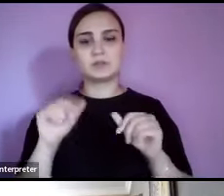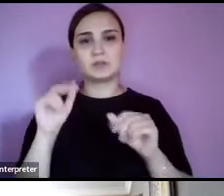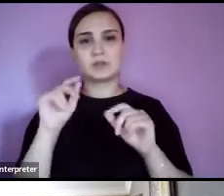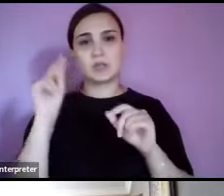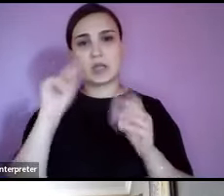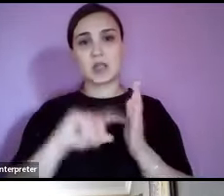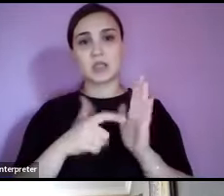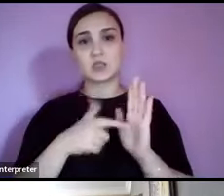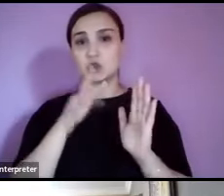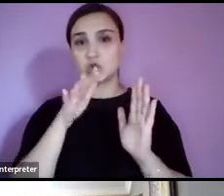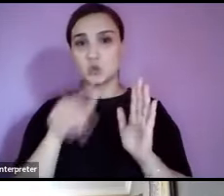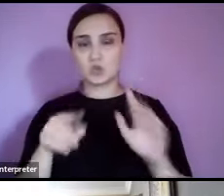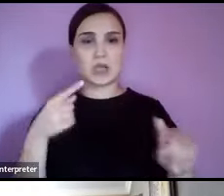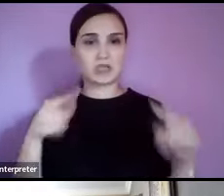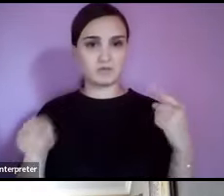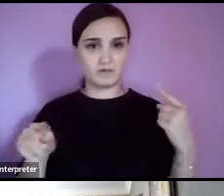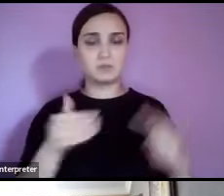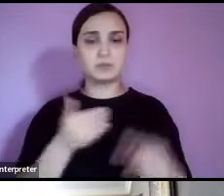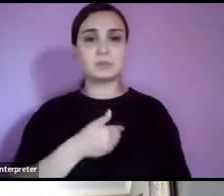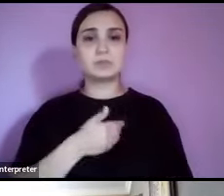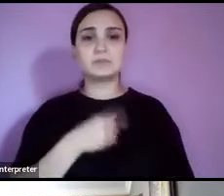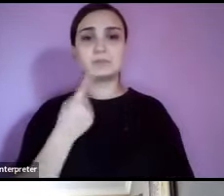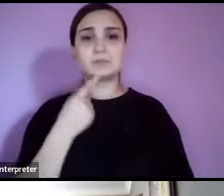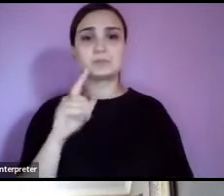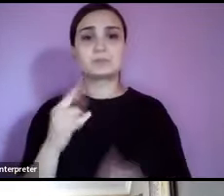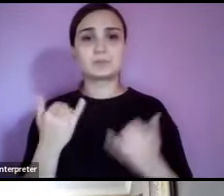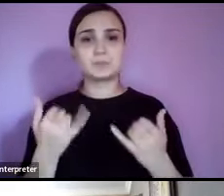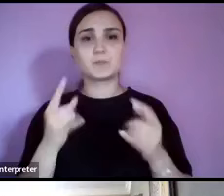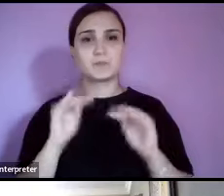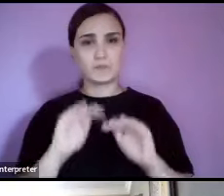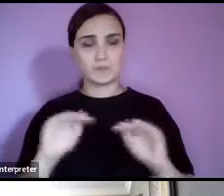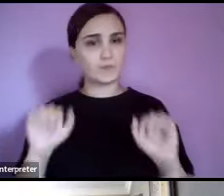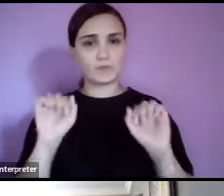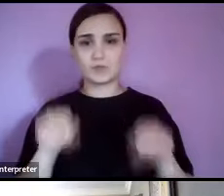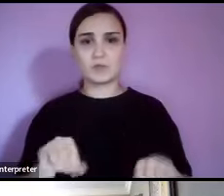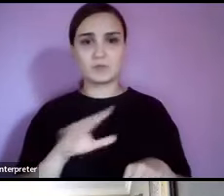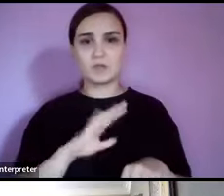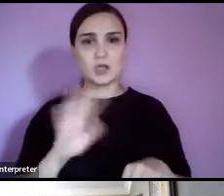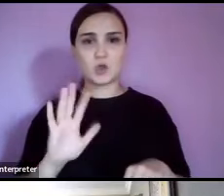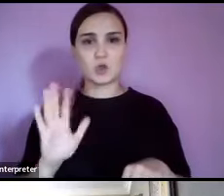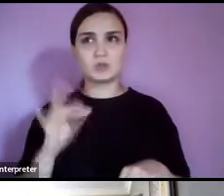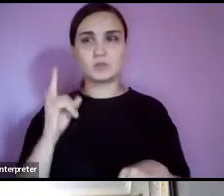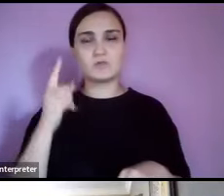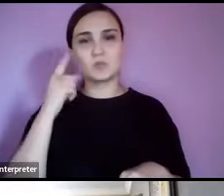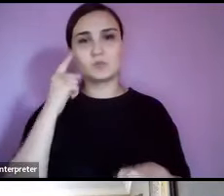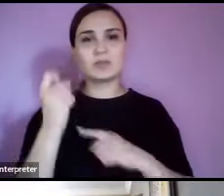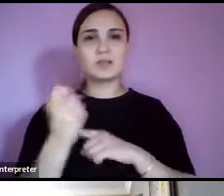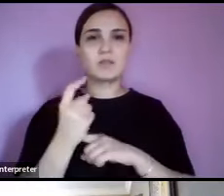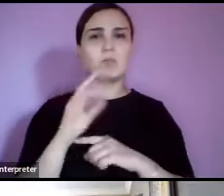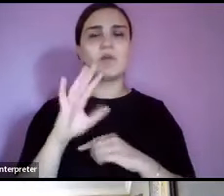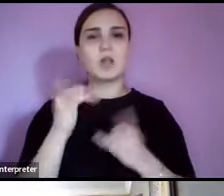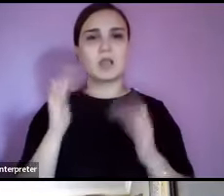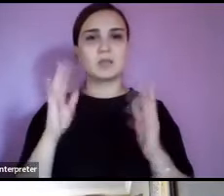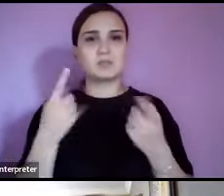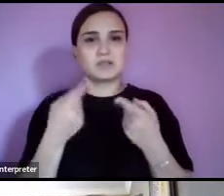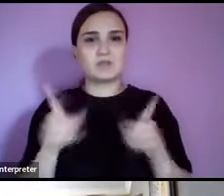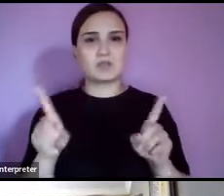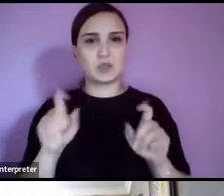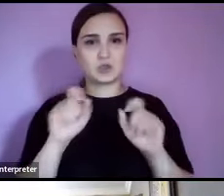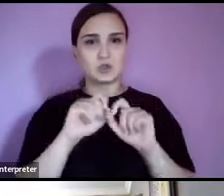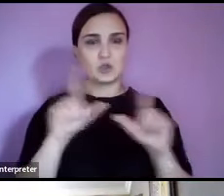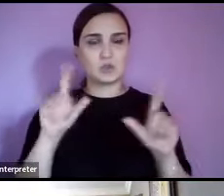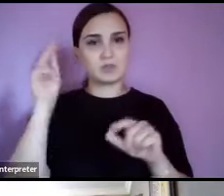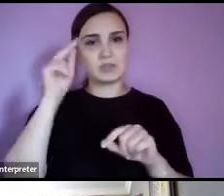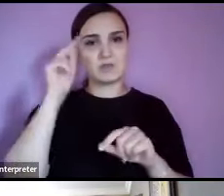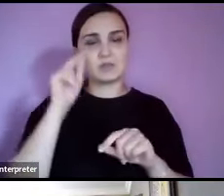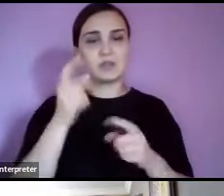გვინდა ამით, რომ ახლა ბავშვებს შეიძლება არ ქონდეთ ისეთი ნათელი მოლოდინები სკოლასთან და სწავლებასთან